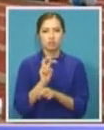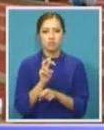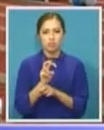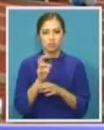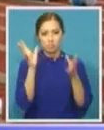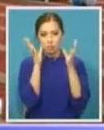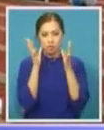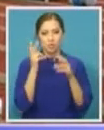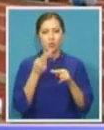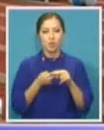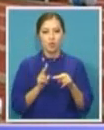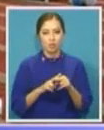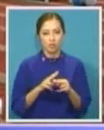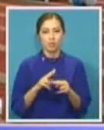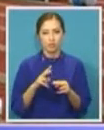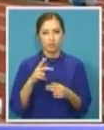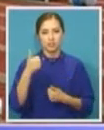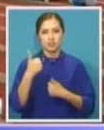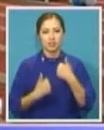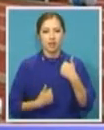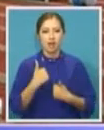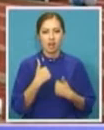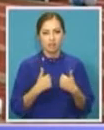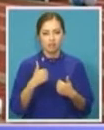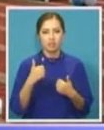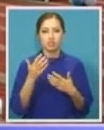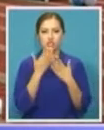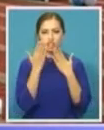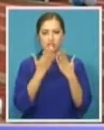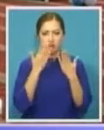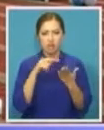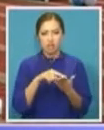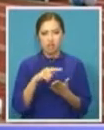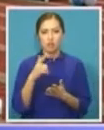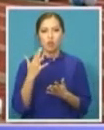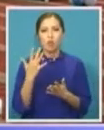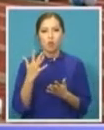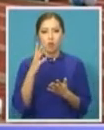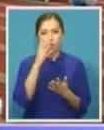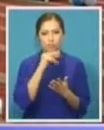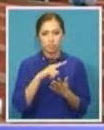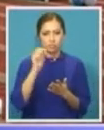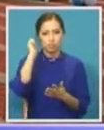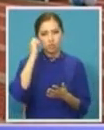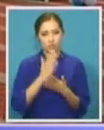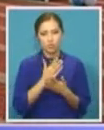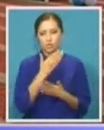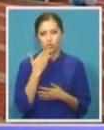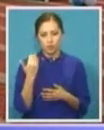тұтылған. Имандылықтарын арттырса екен, осы Құранға, пайғамбарымыздың сүннетіне жақын болса екен.